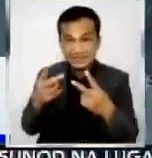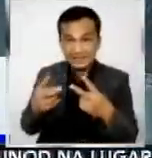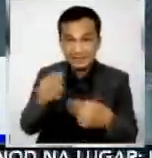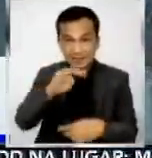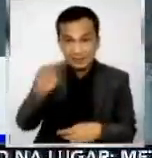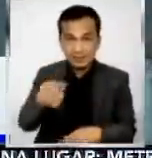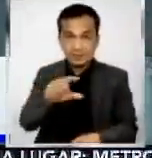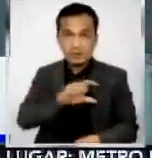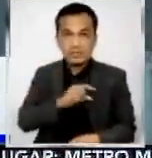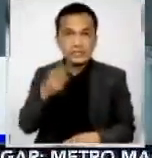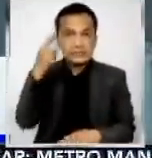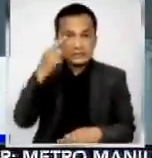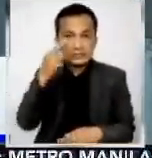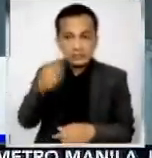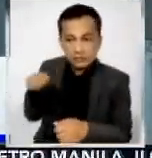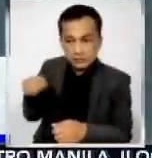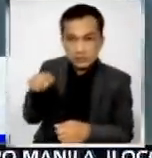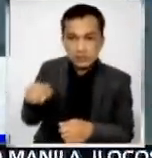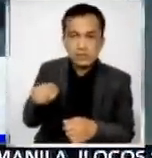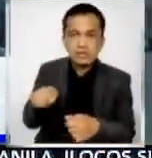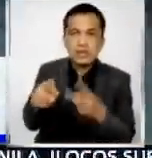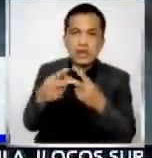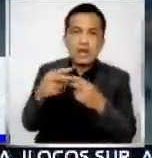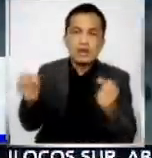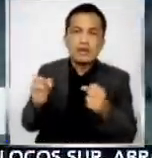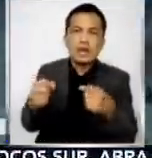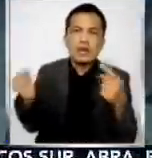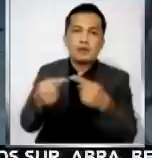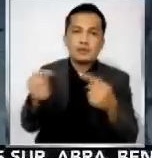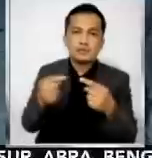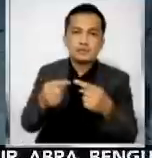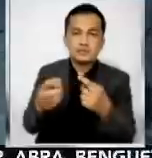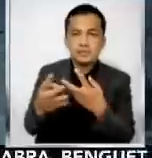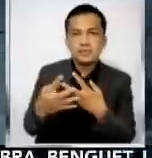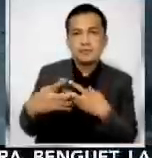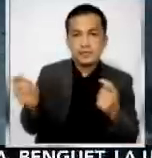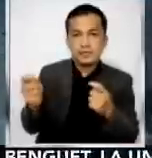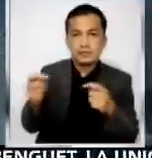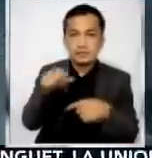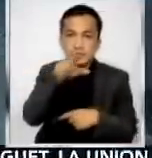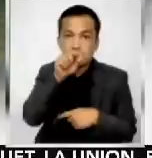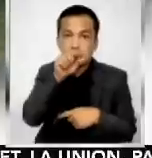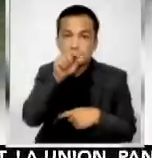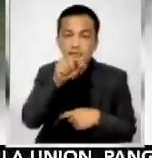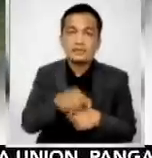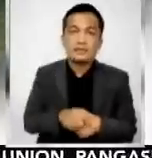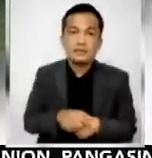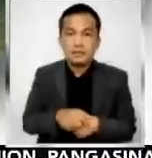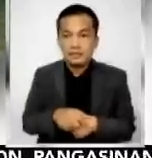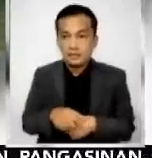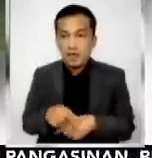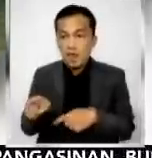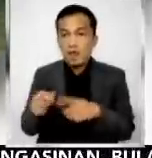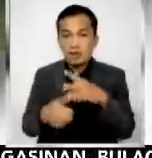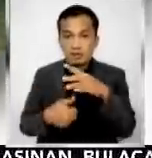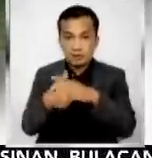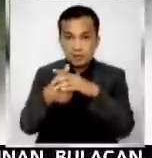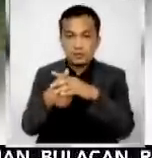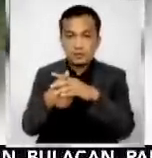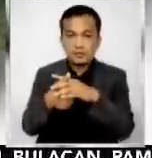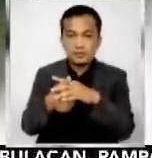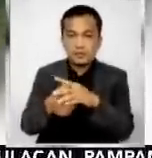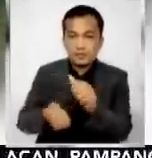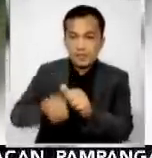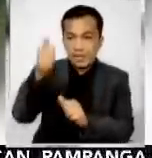sa pustahan sa karera ng kalapate. Malapas sa ano natin na nanalo sa pustahan kong si Kenneth, pero